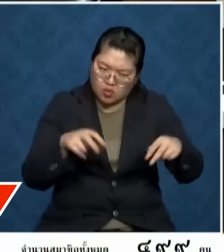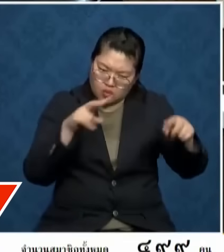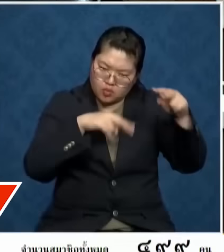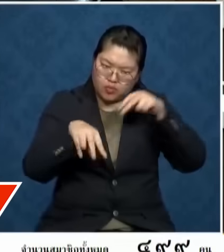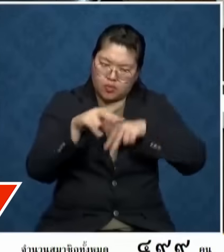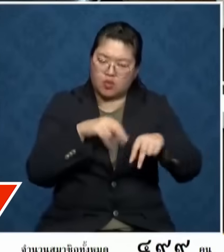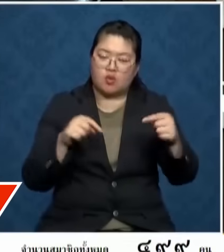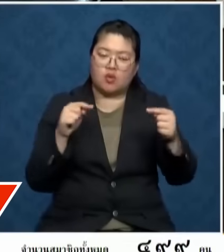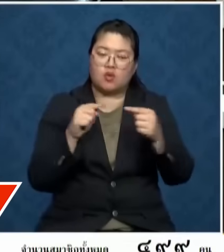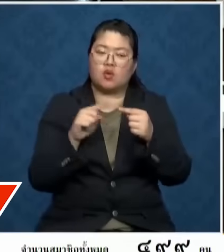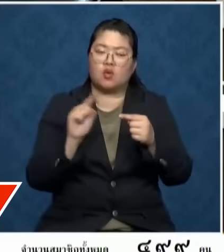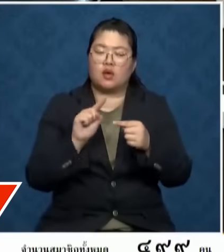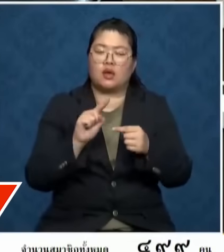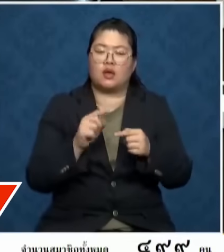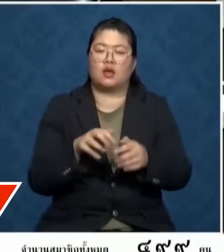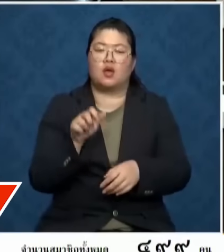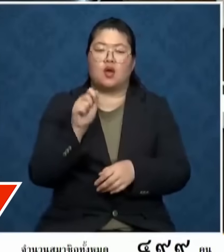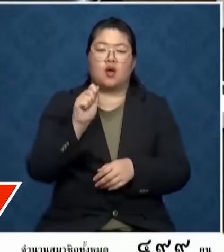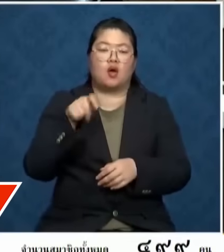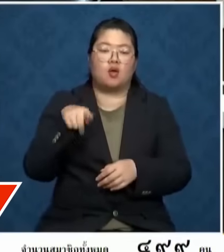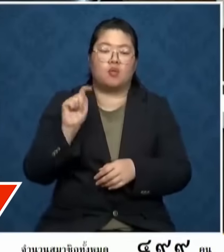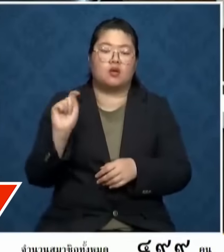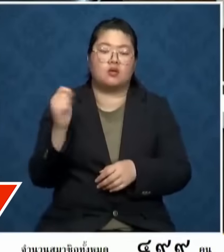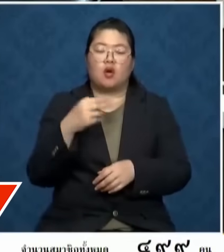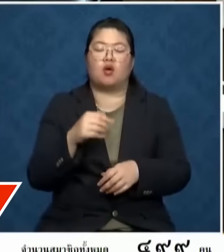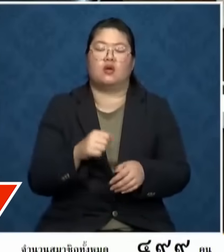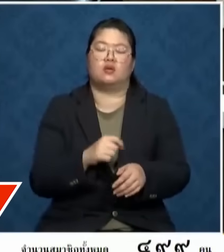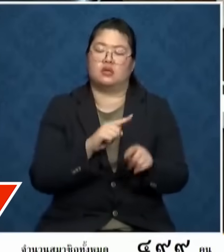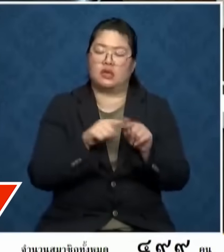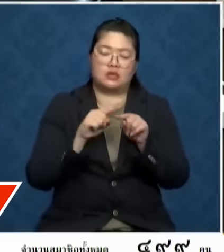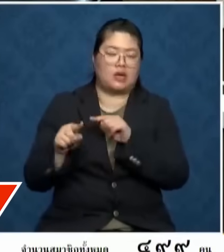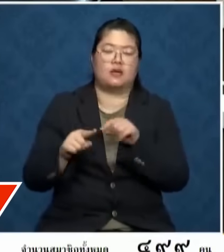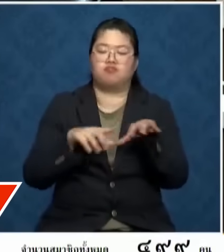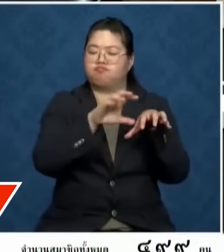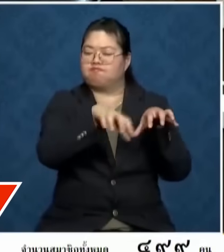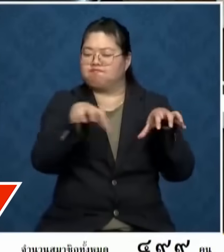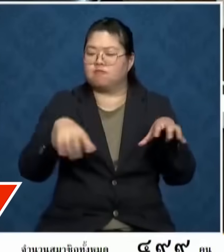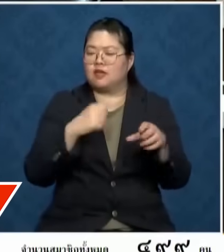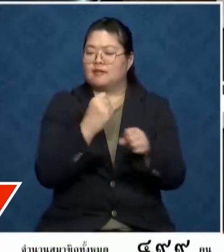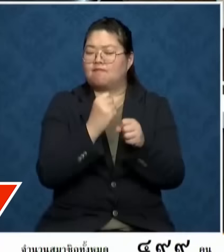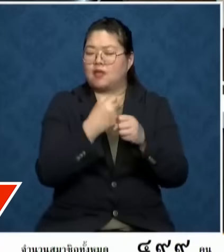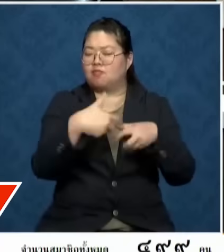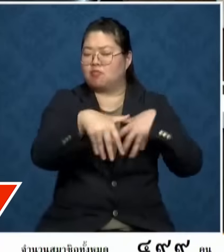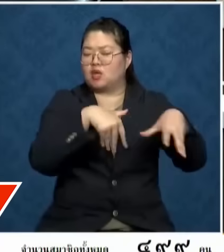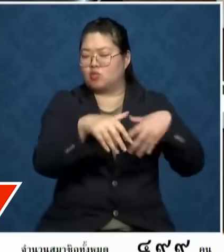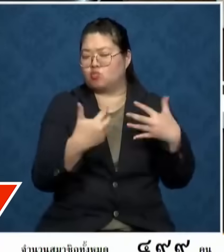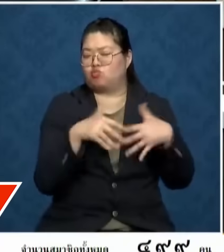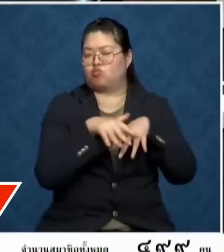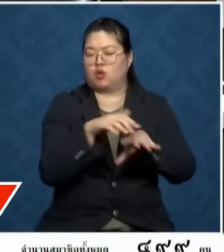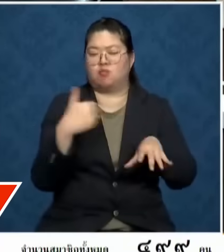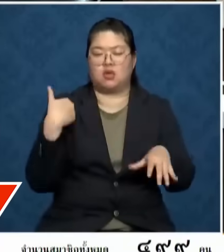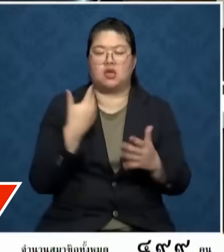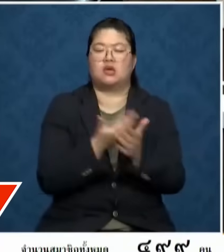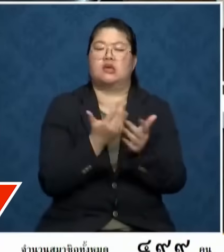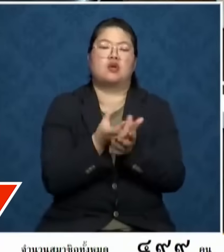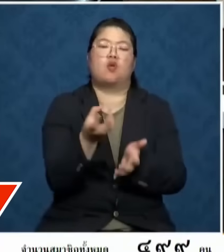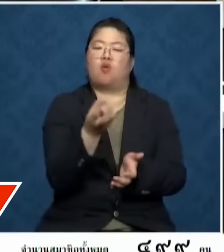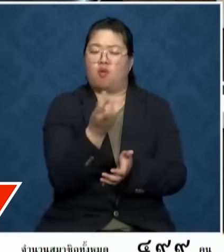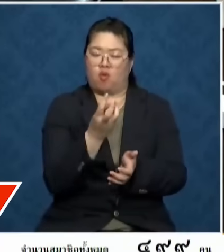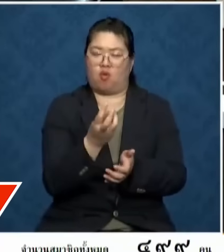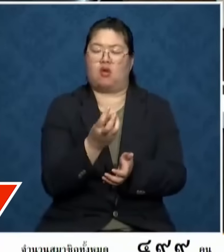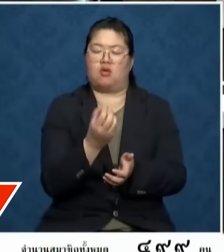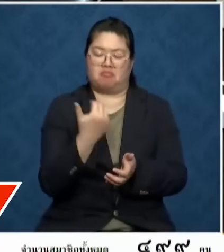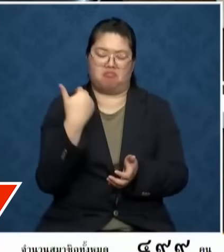พุ่งเป้าไปที่องค์องค์กรปกครองส่วนท้องถิ่นนะครับซึ่งทำงานอยู่ใกล้ชิดกับพี่น้องประชาชนงบประมาณก็น้อยนะ